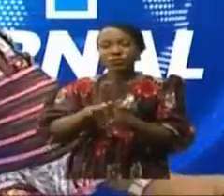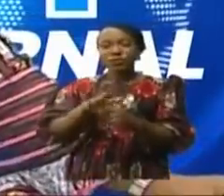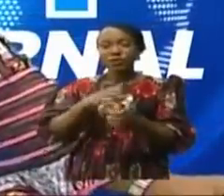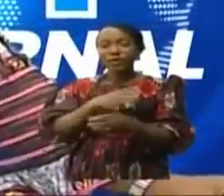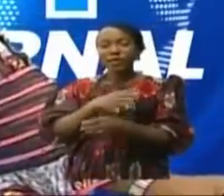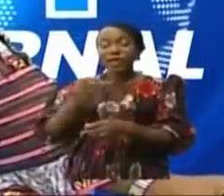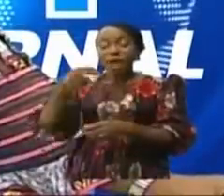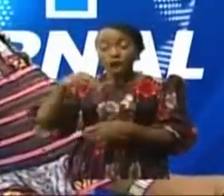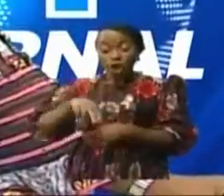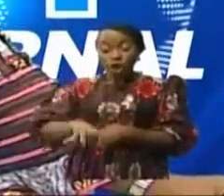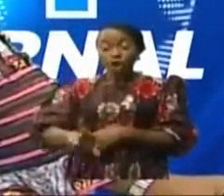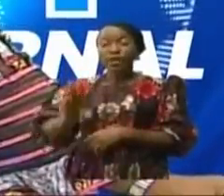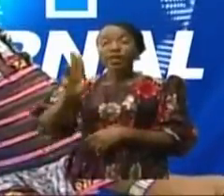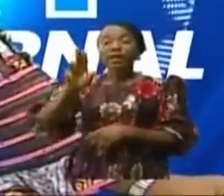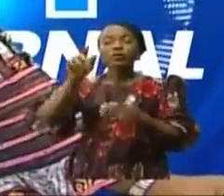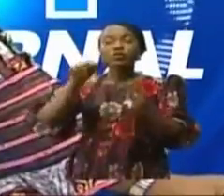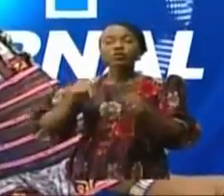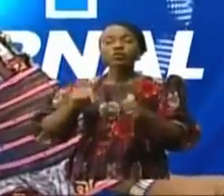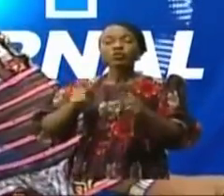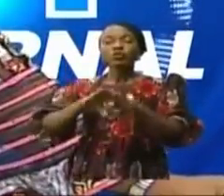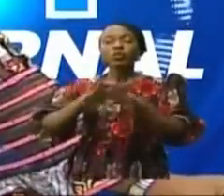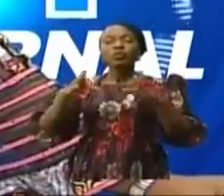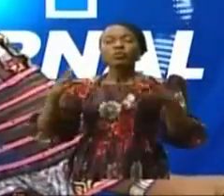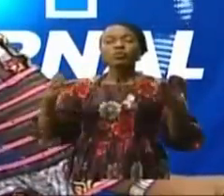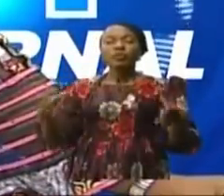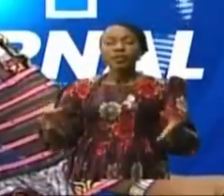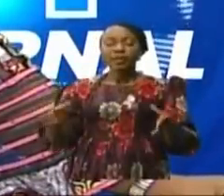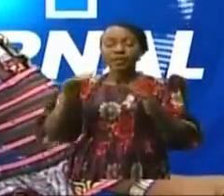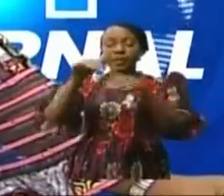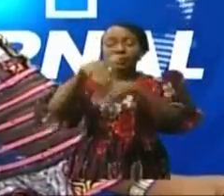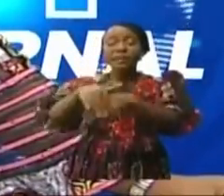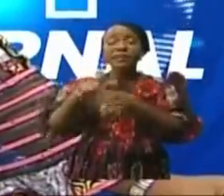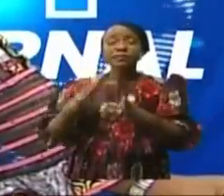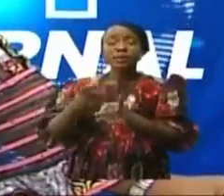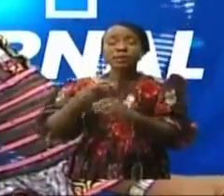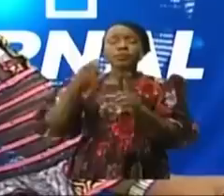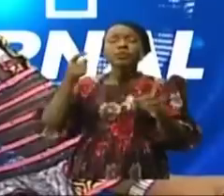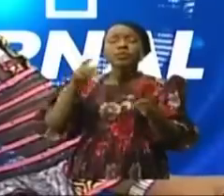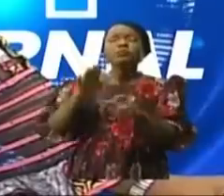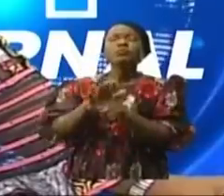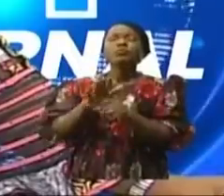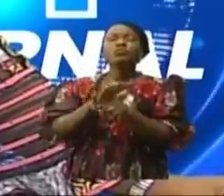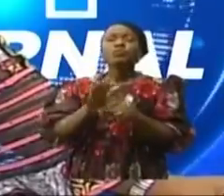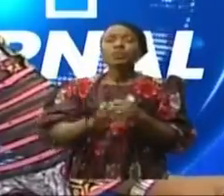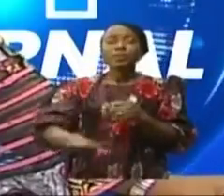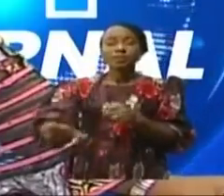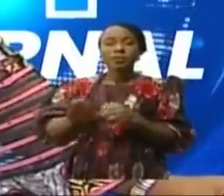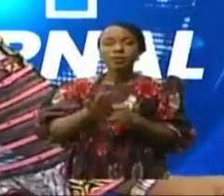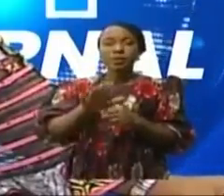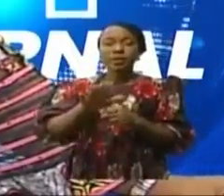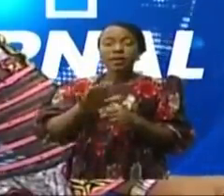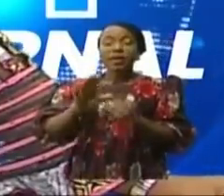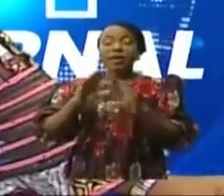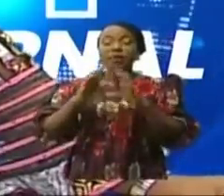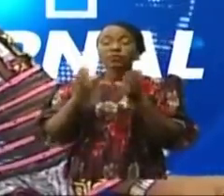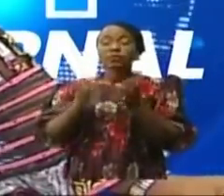CEAC a ouvert ses portes aujourd'hui. Les participants venus de plusieurs pays membres de la communauté économique des États d'Afrique